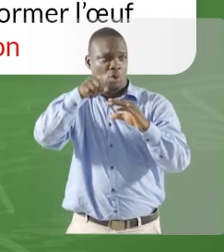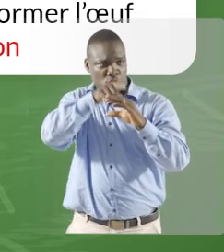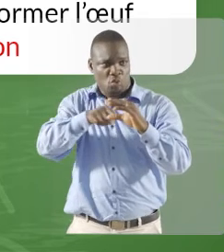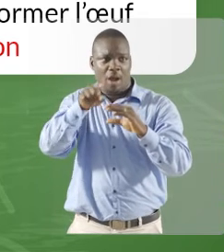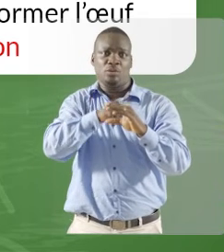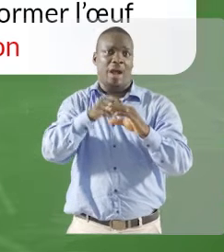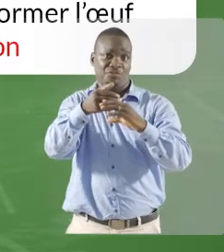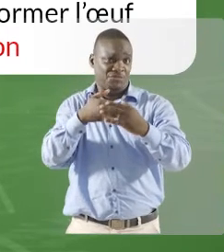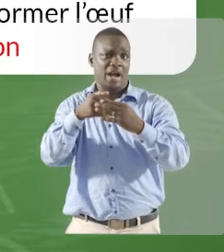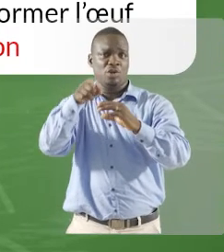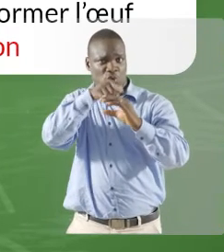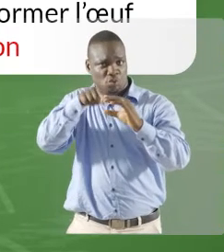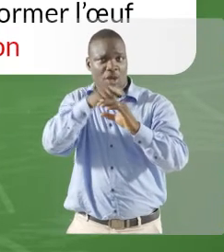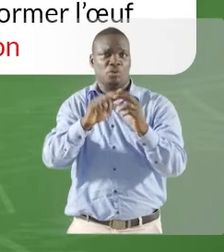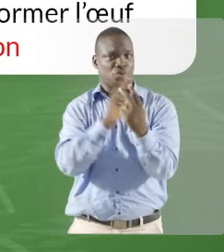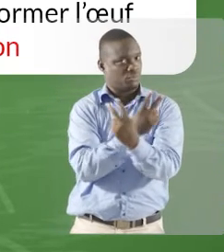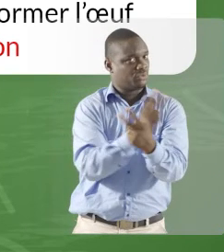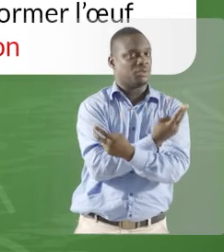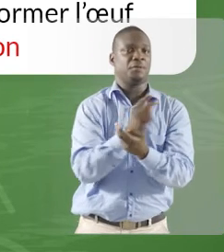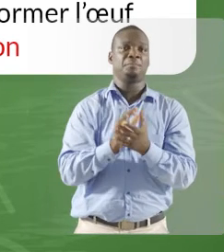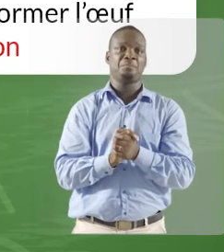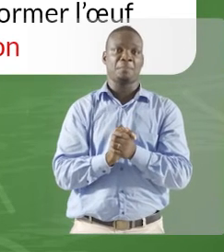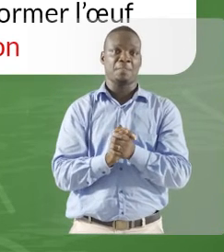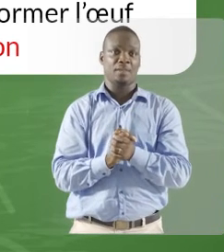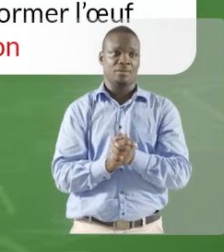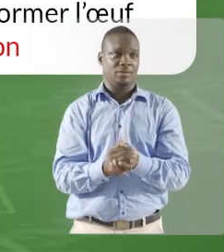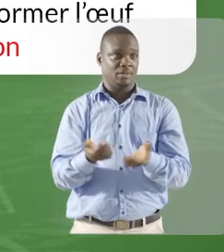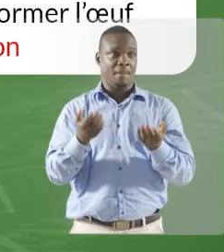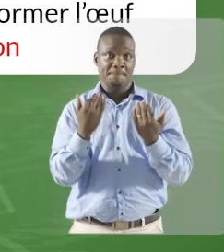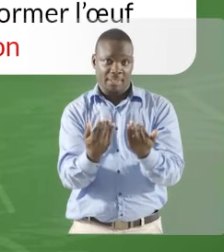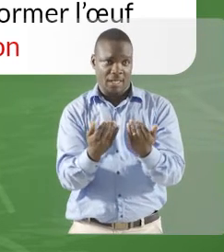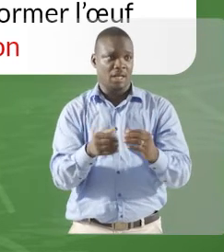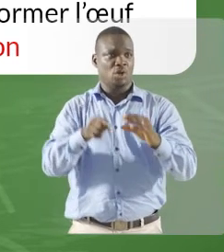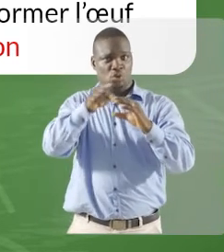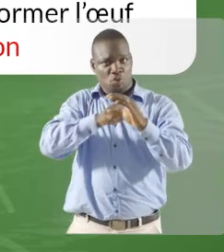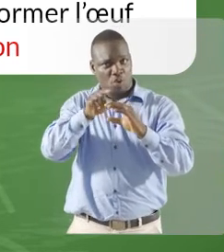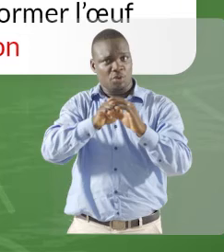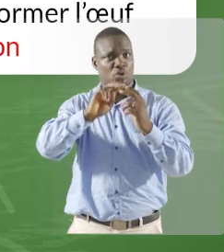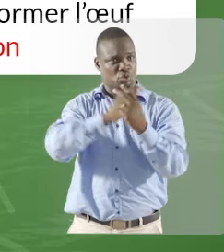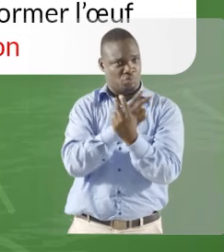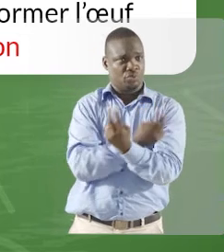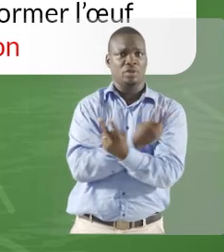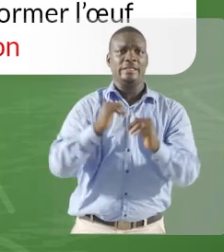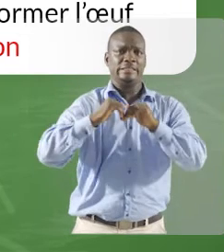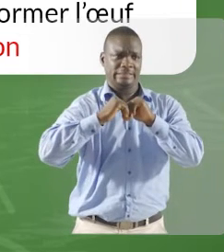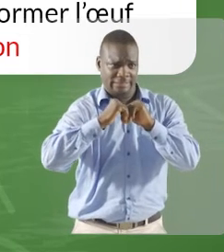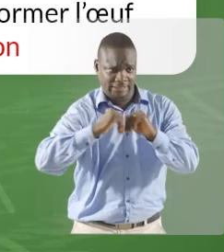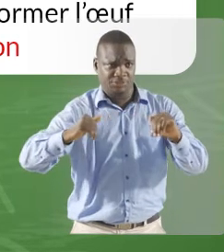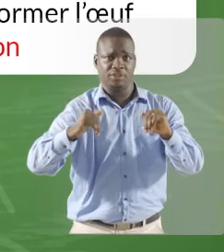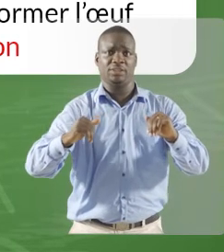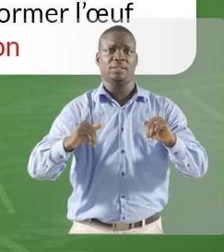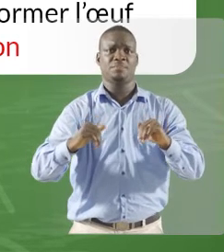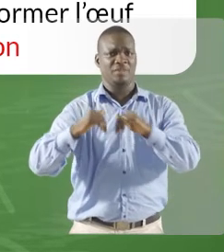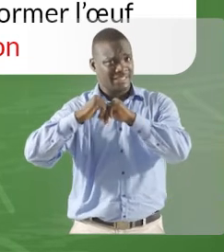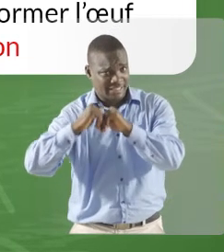noyau reproducteur. Le noyau reproducteur se divise, c'est-à-dire subit